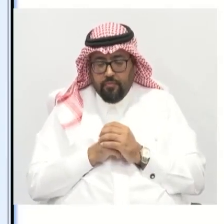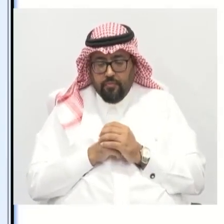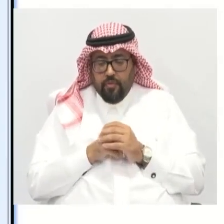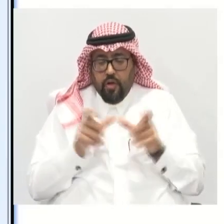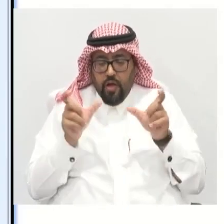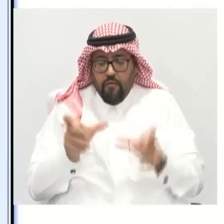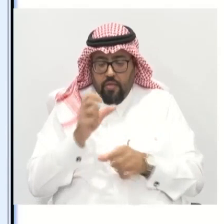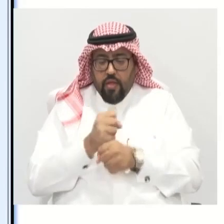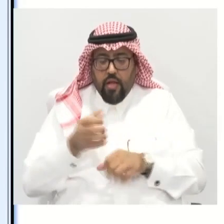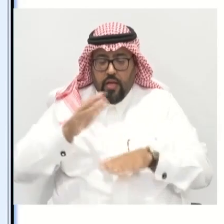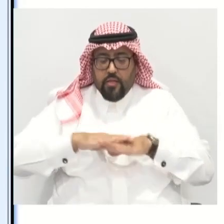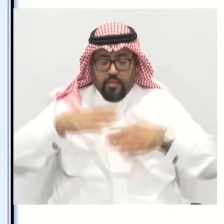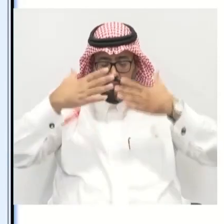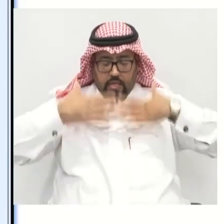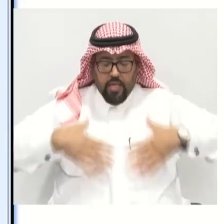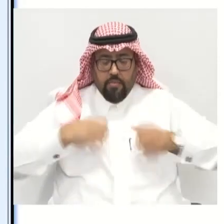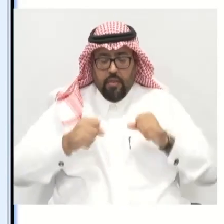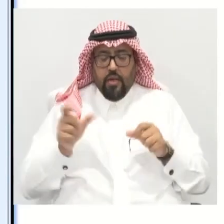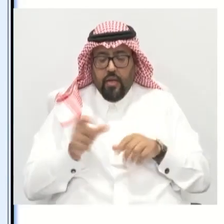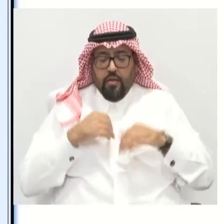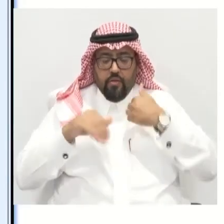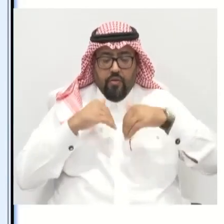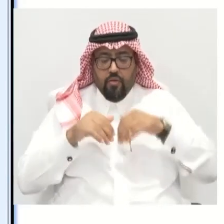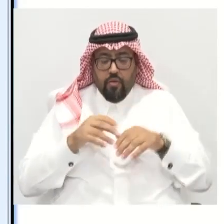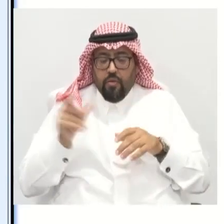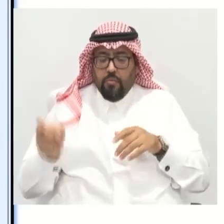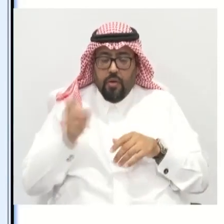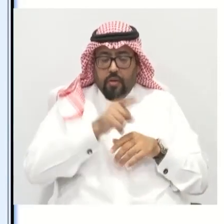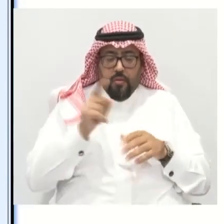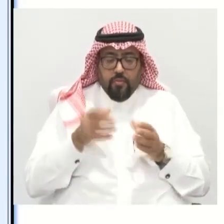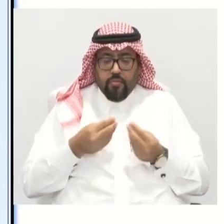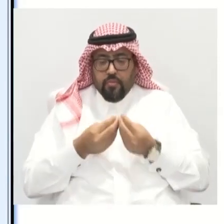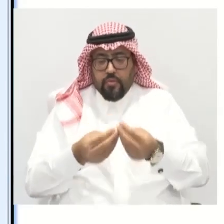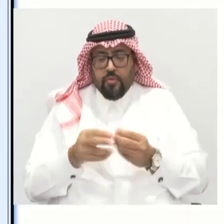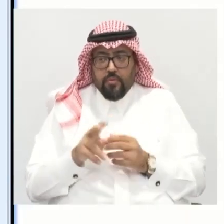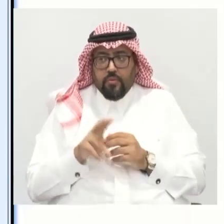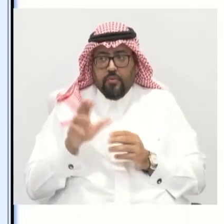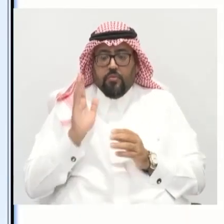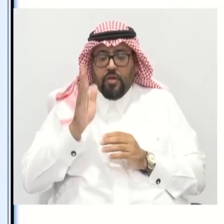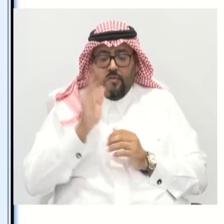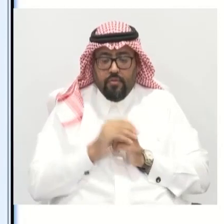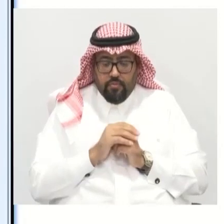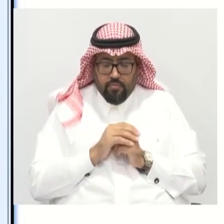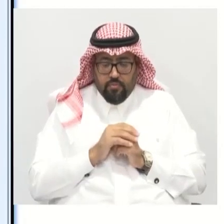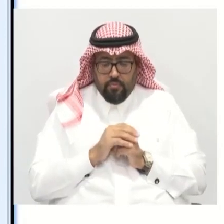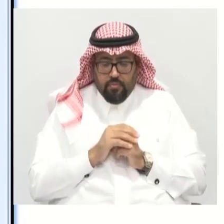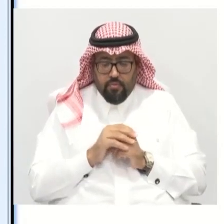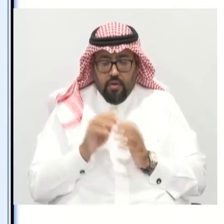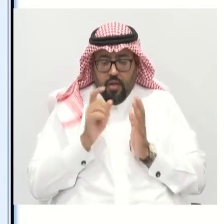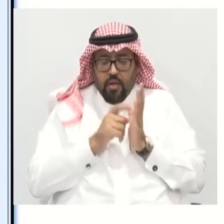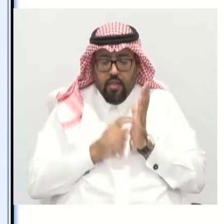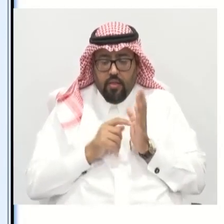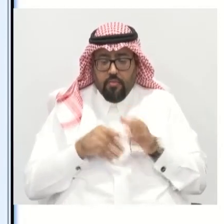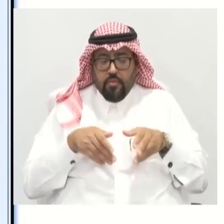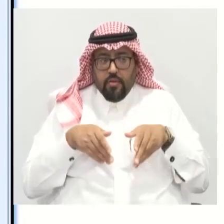المحافظه على سلامه الناس في الطرق بين المناطق والمدن ومساعده المساف تتولى تنظيم